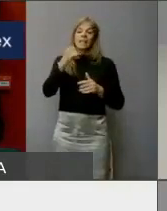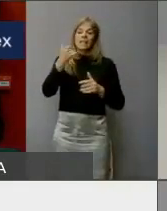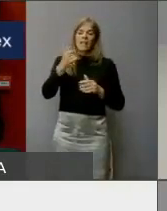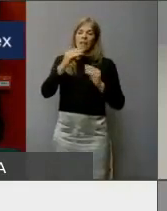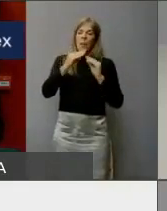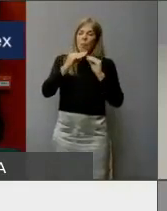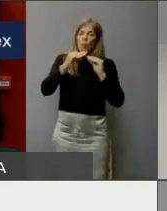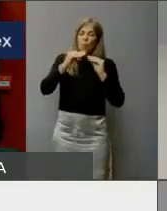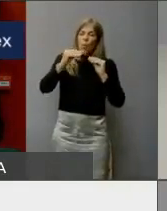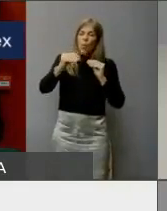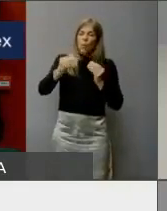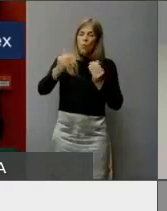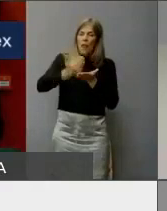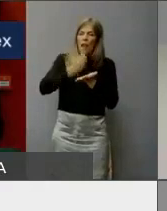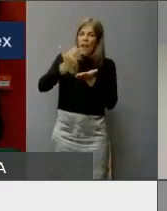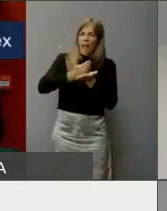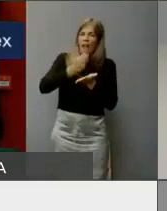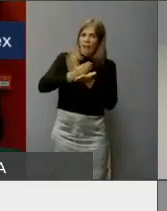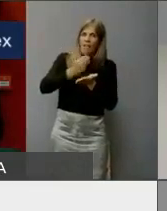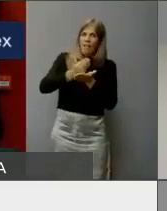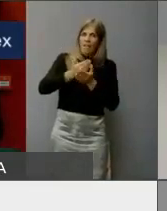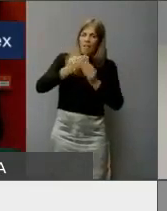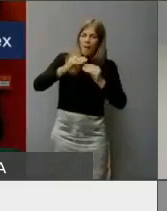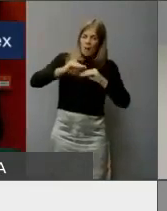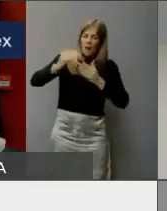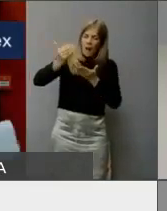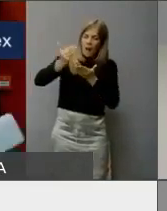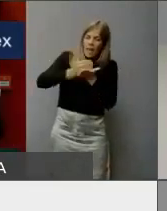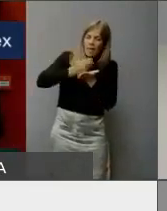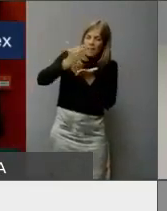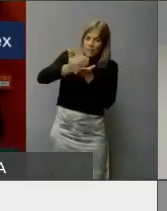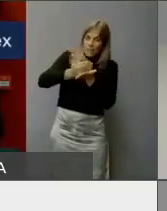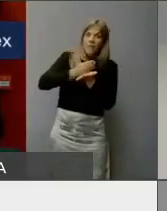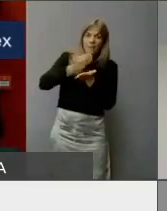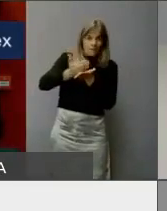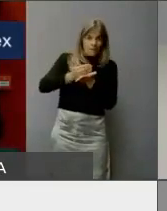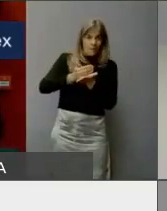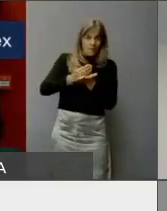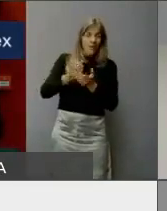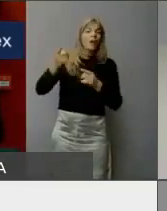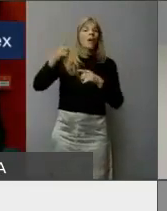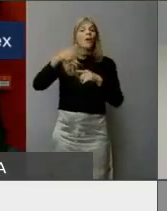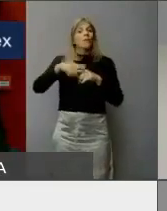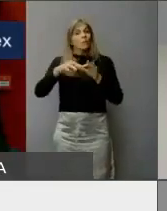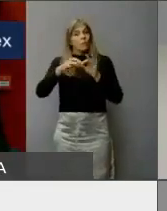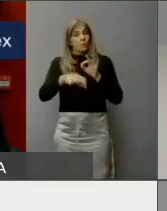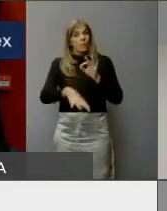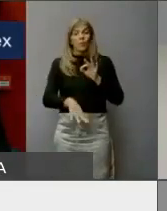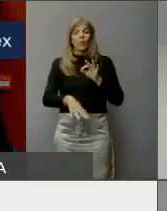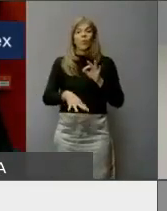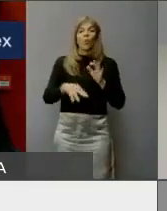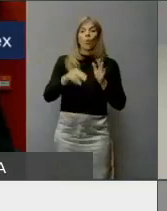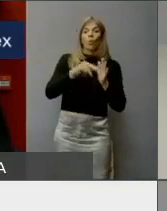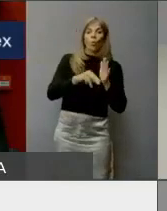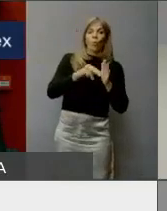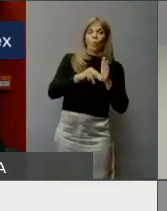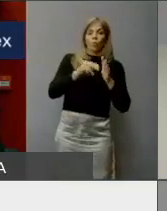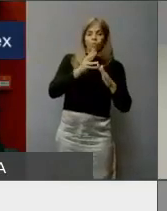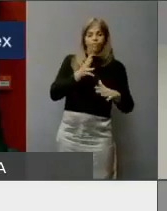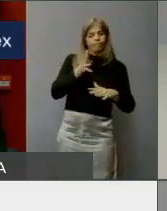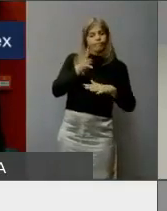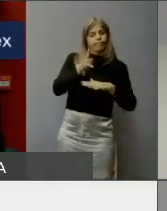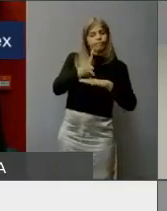muschio che si forma sulla sulla mattonata e nel contempo gli uffici interverranno nei punti che